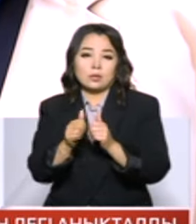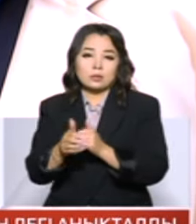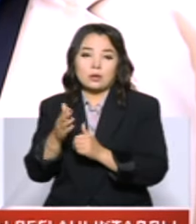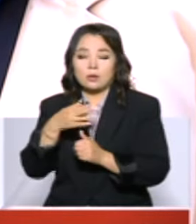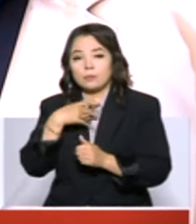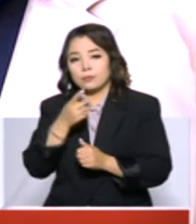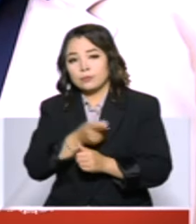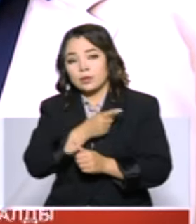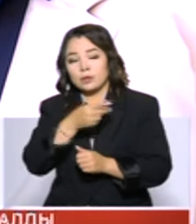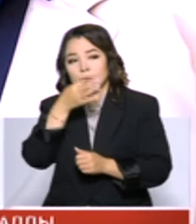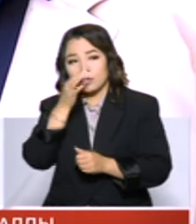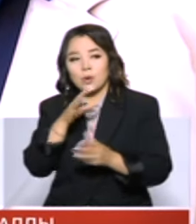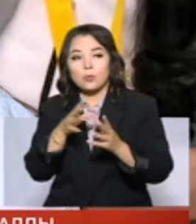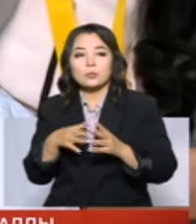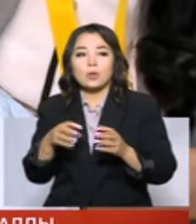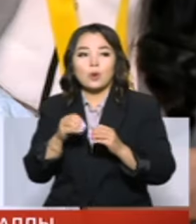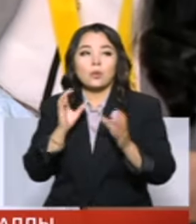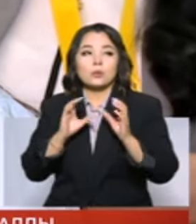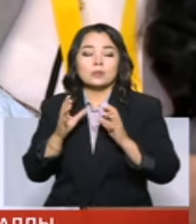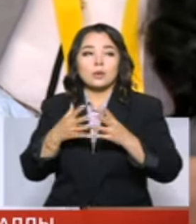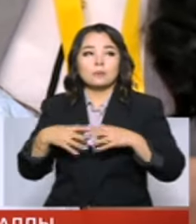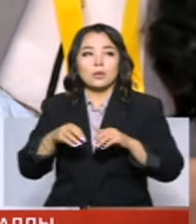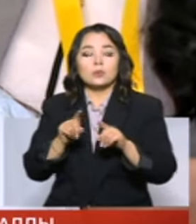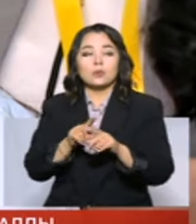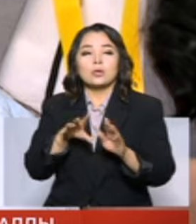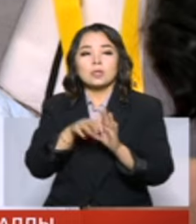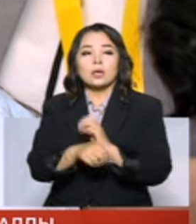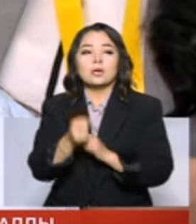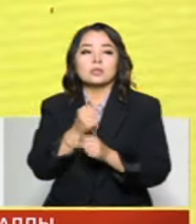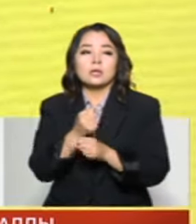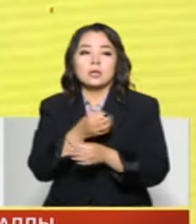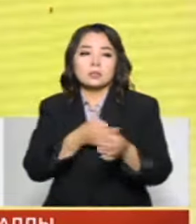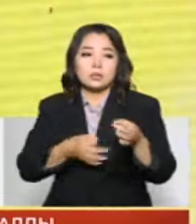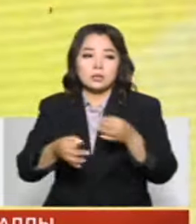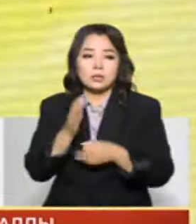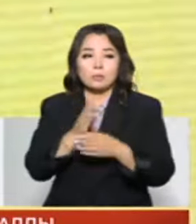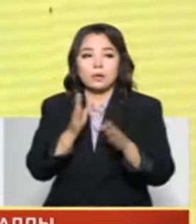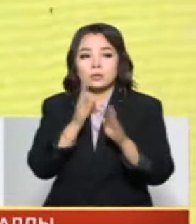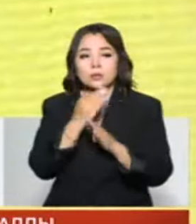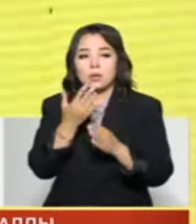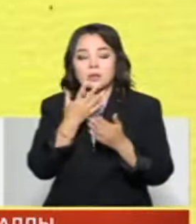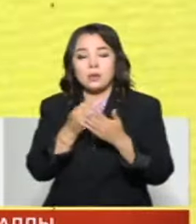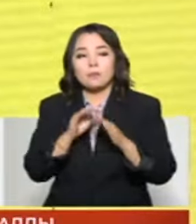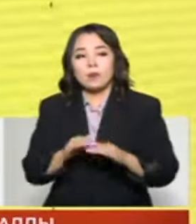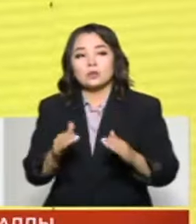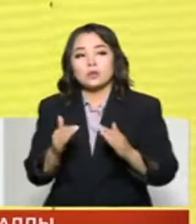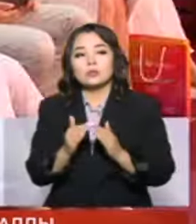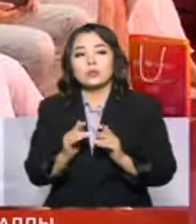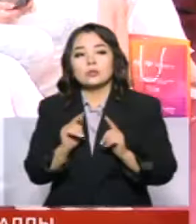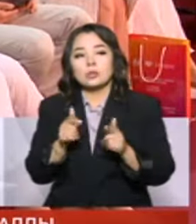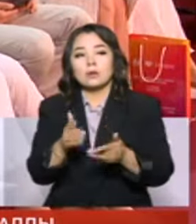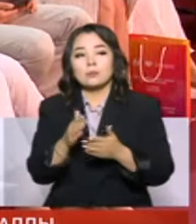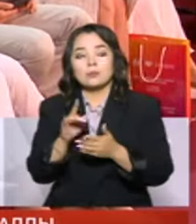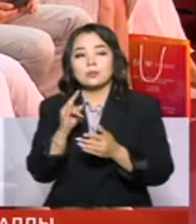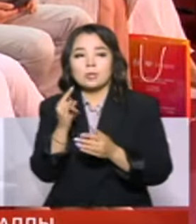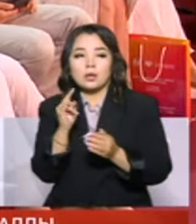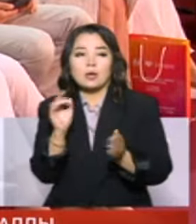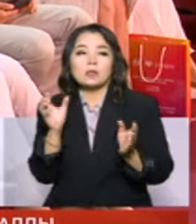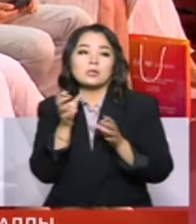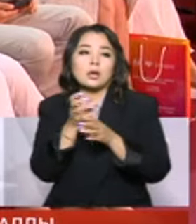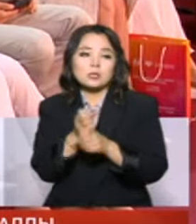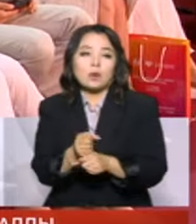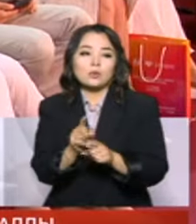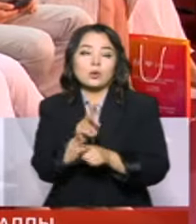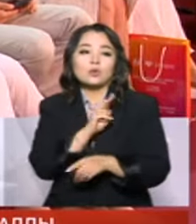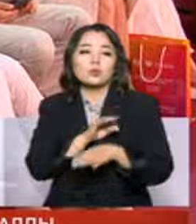кәсіби қабылдаушы отбасылар институтын енгізу мәселелерін ортаға салды. Тағдыр тәлкегімен балалар үйіне түсетін сәбилердің санын азайту үшін жұмыс